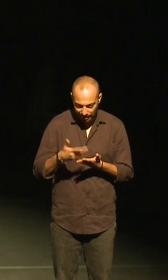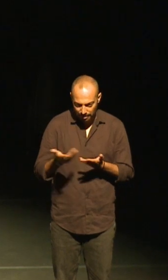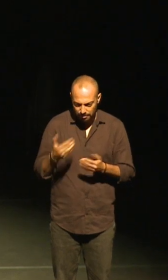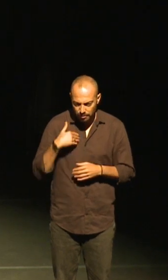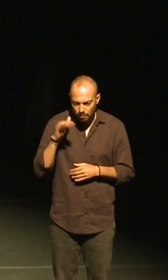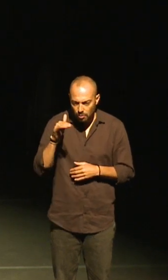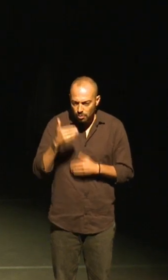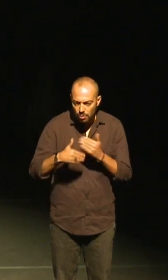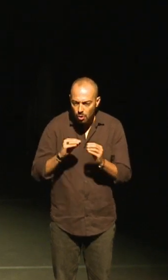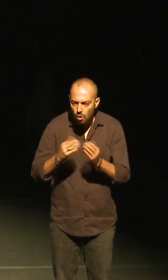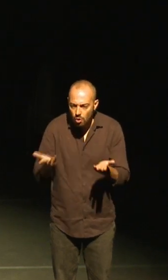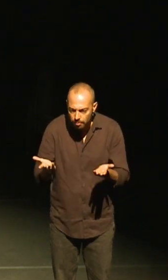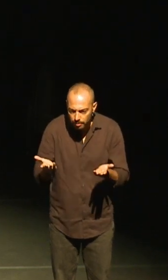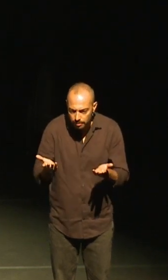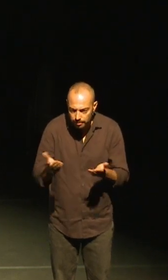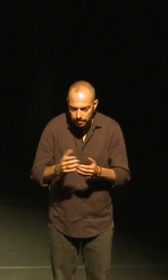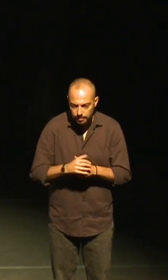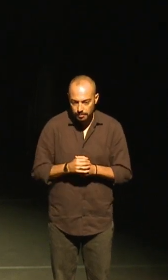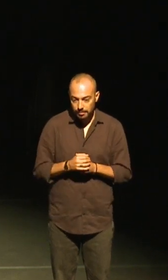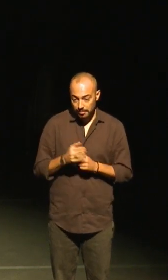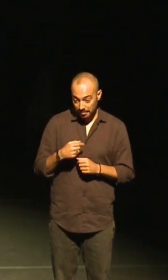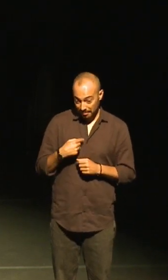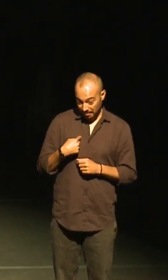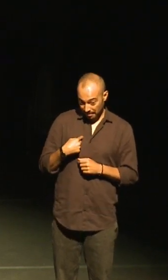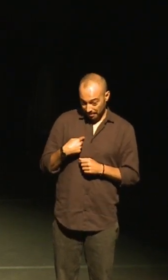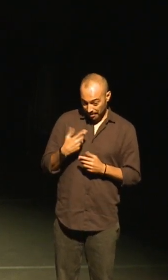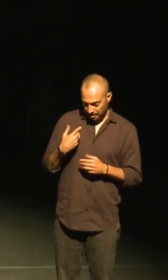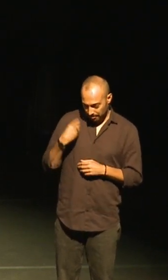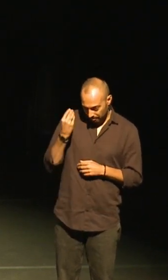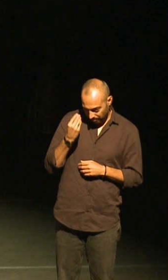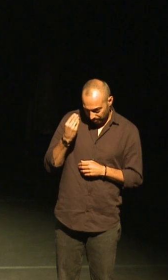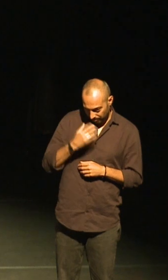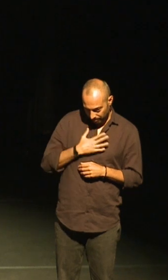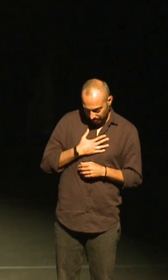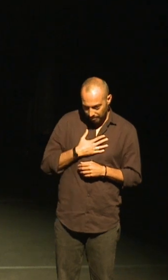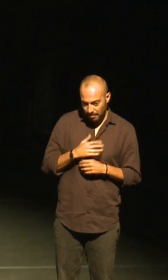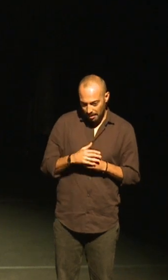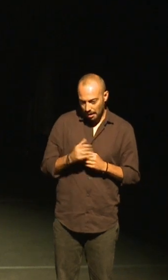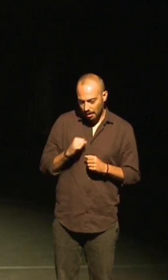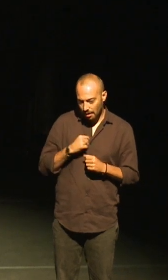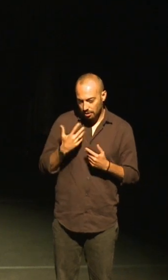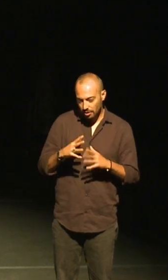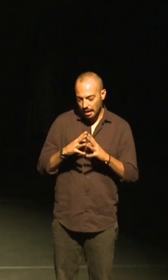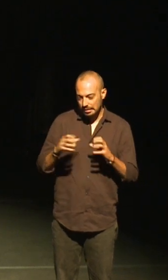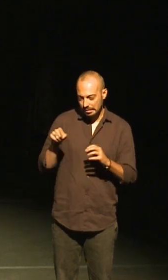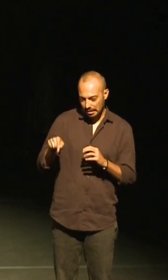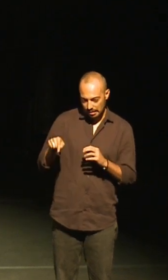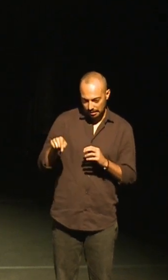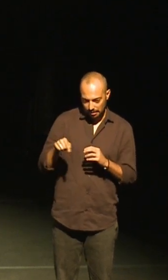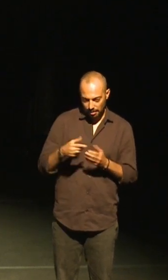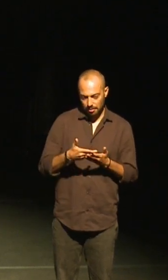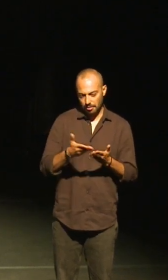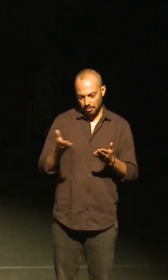paradotto Io credo che le aziende siano un che siano appunto molto credibili come agenti di cambiamento perché